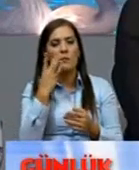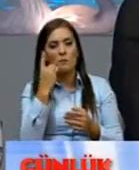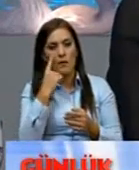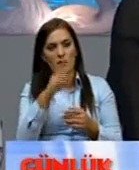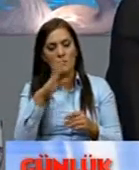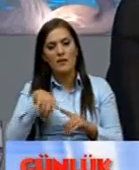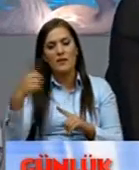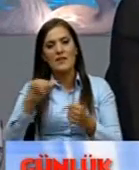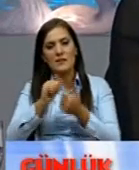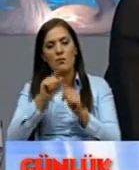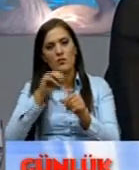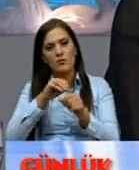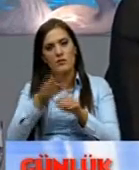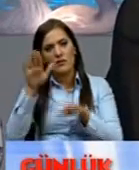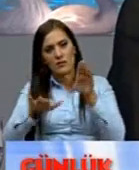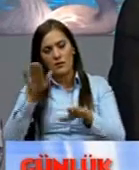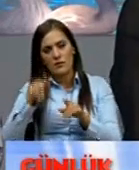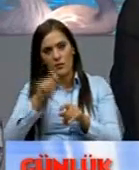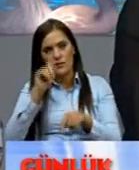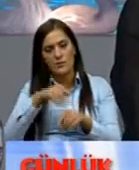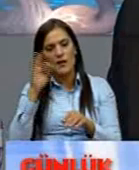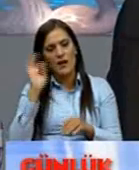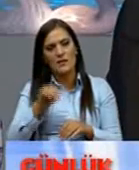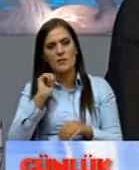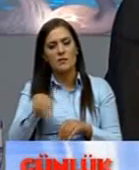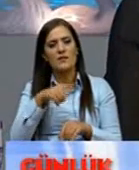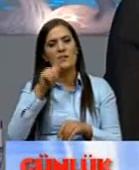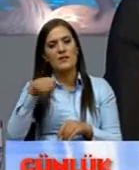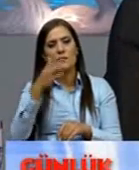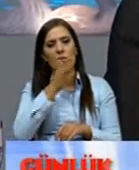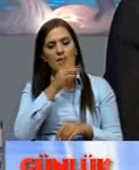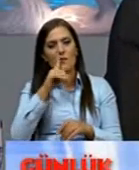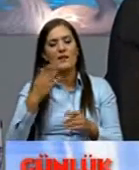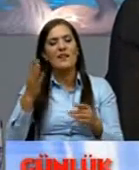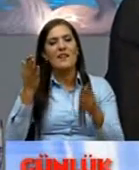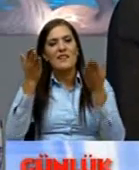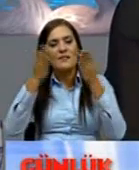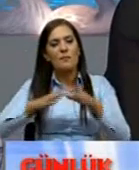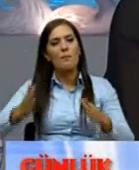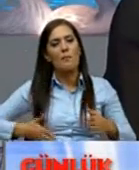ve yanındaki diğer sporcularla kıyasladığınız zaman her zaman sizlerin de bildiği gibi ince bel